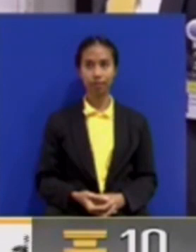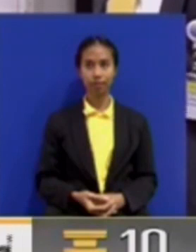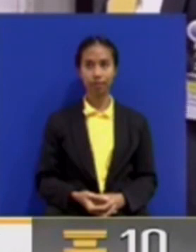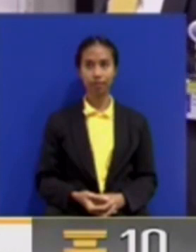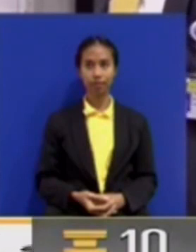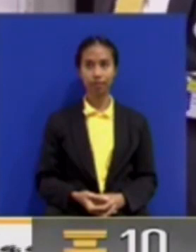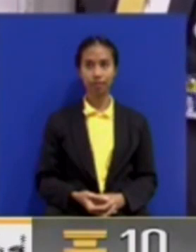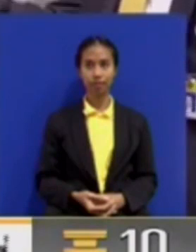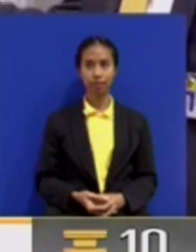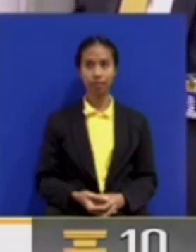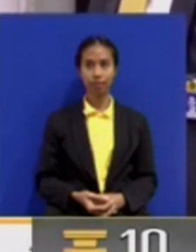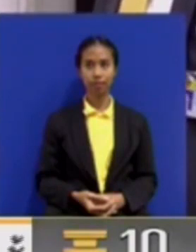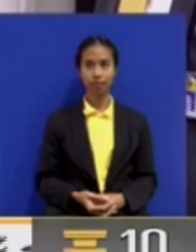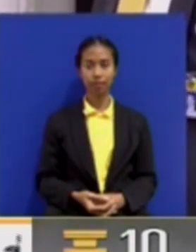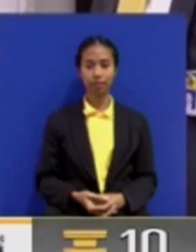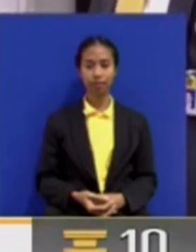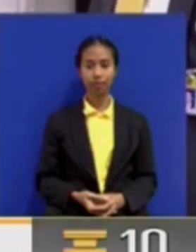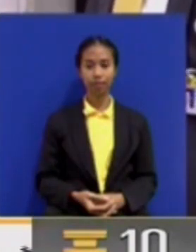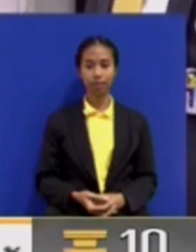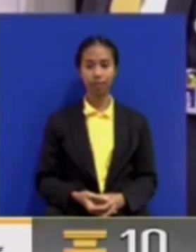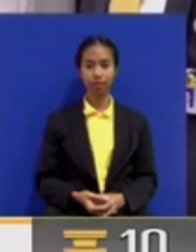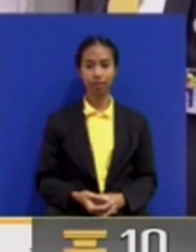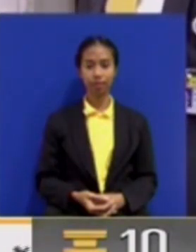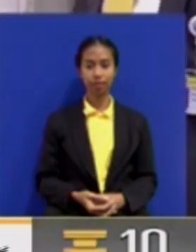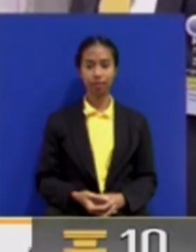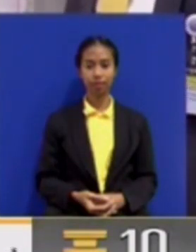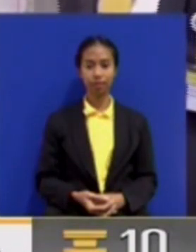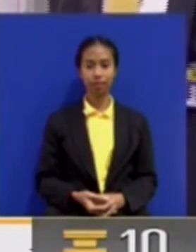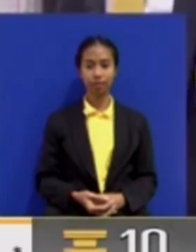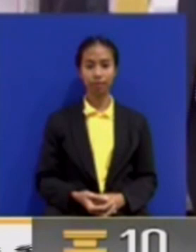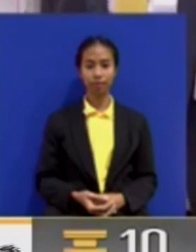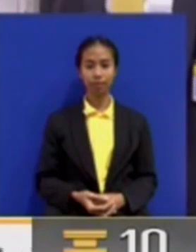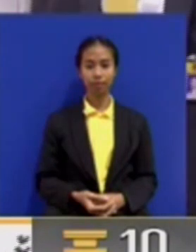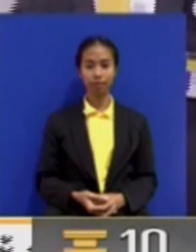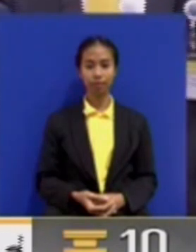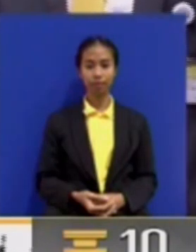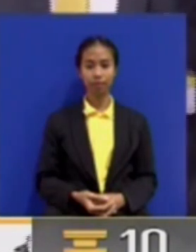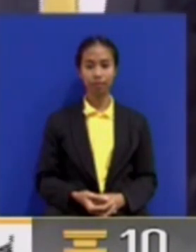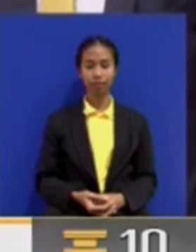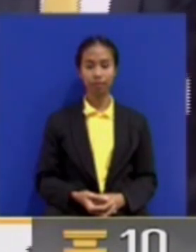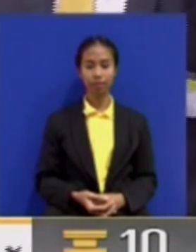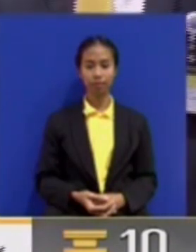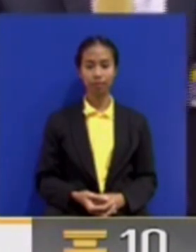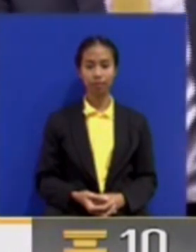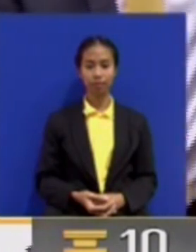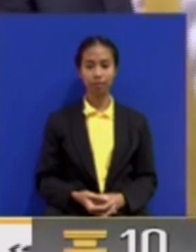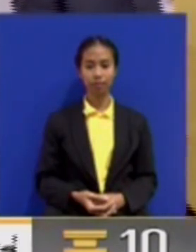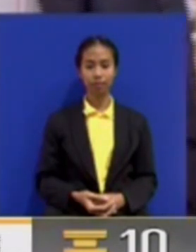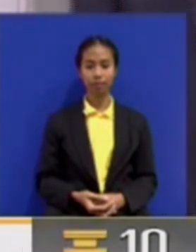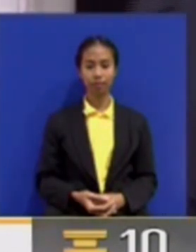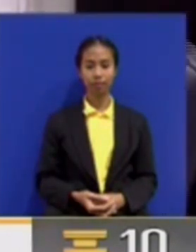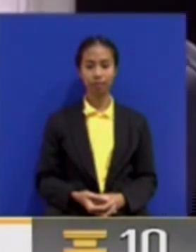235นะคะบวกอะไรนะคะพี่โส 235บวก103 235บวก103 เท่าไหร